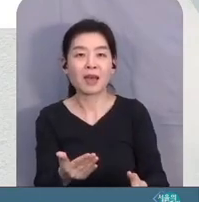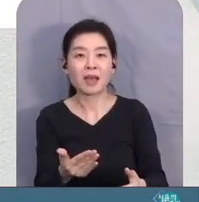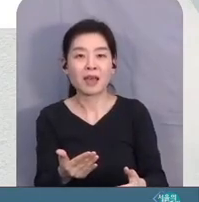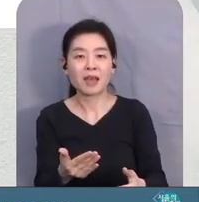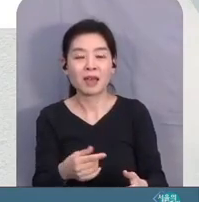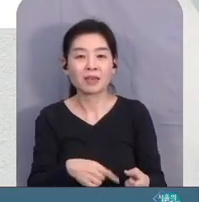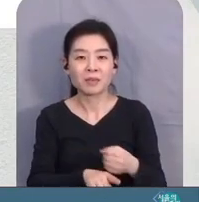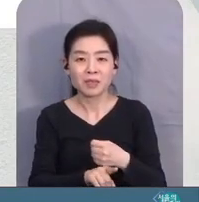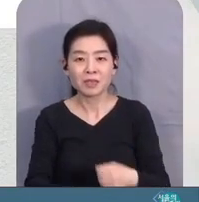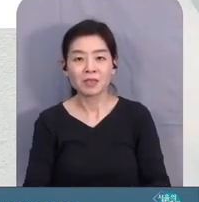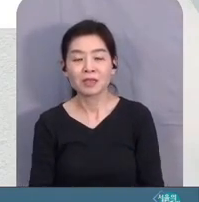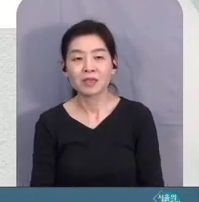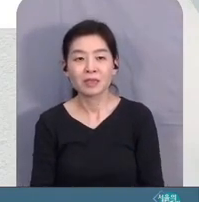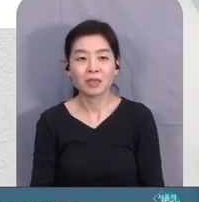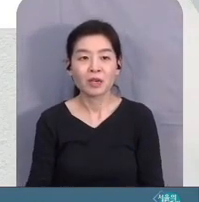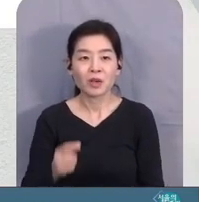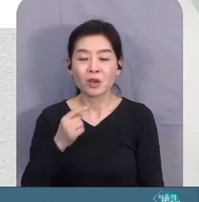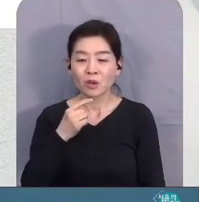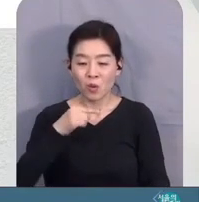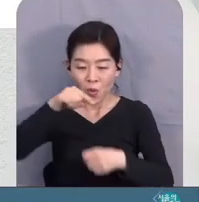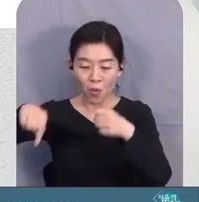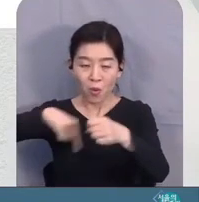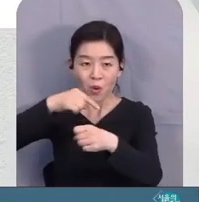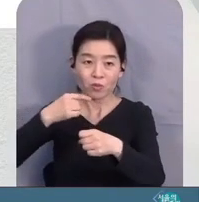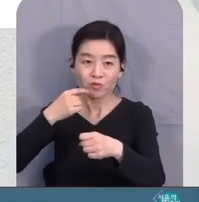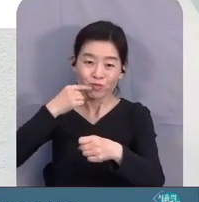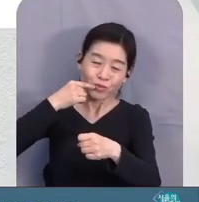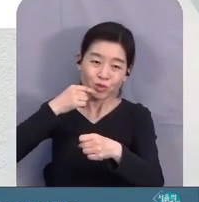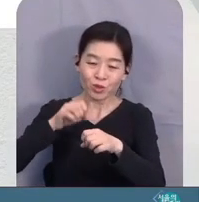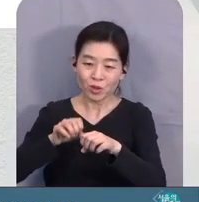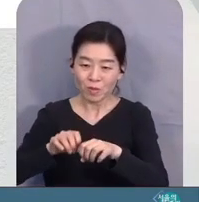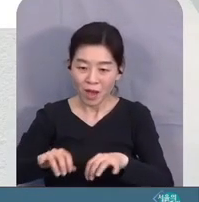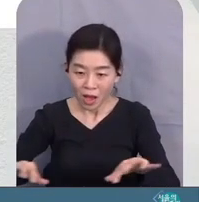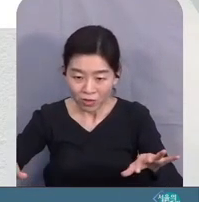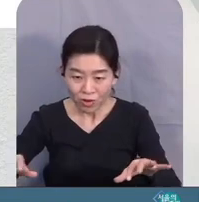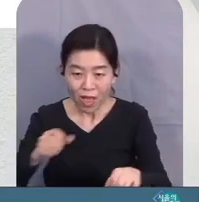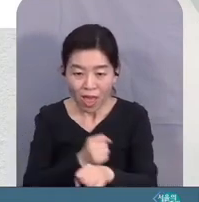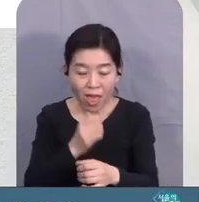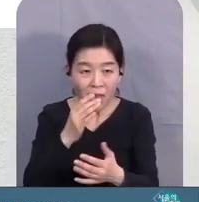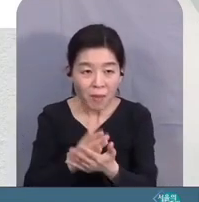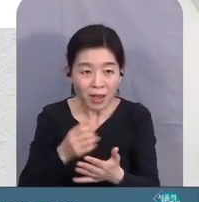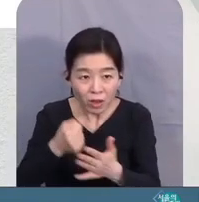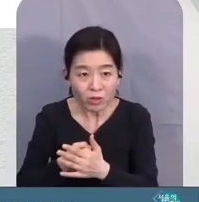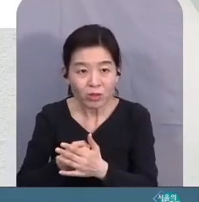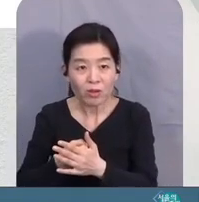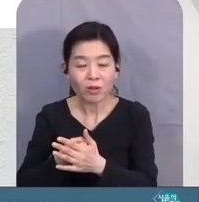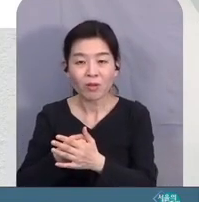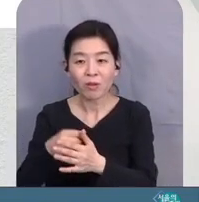오염수를 방출해야 되냐 안 되냐 IAEA가 객관적으로 검증 가능합니까?